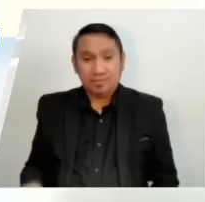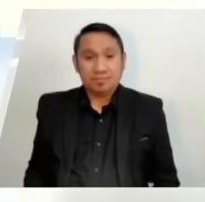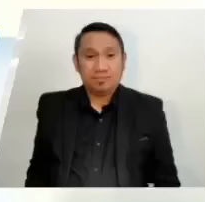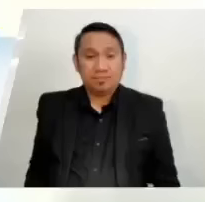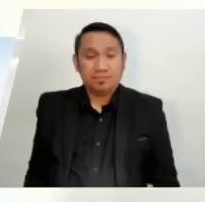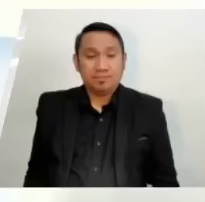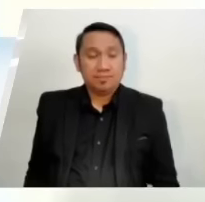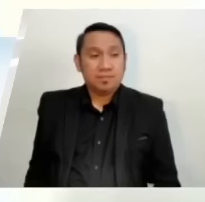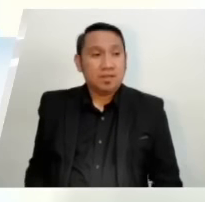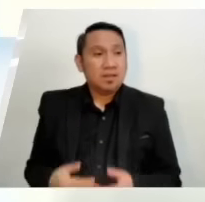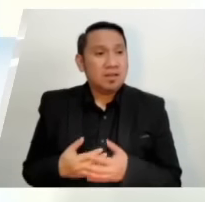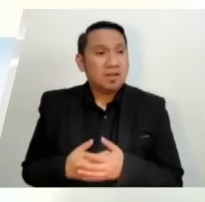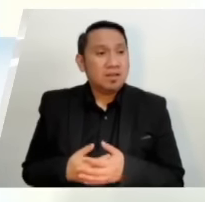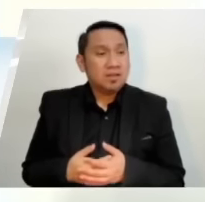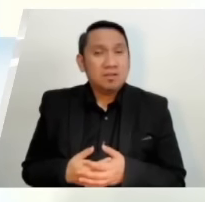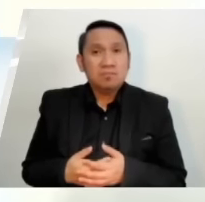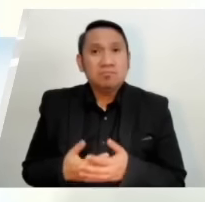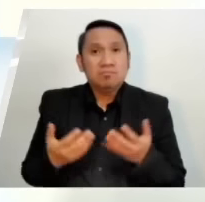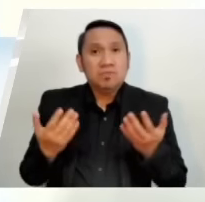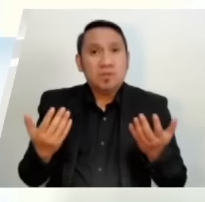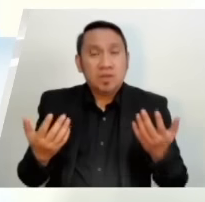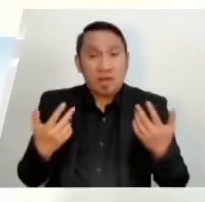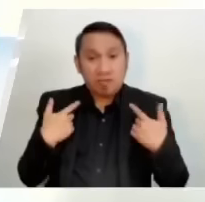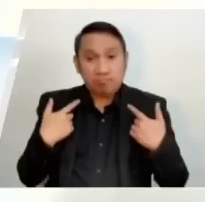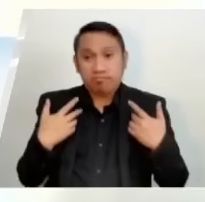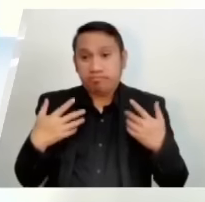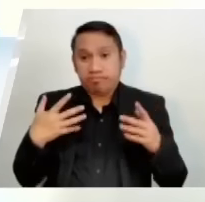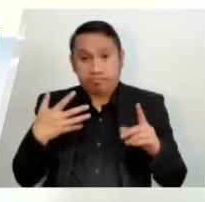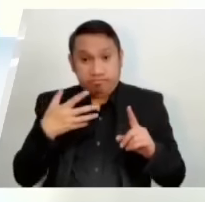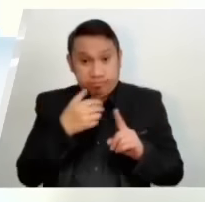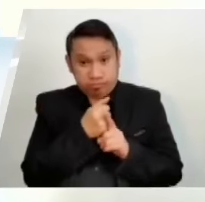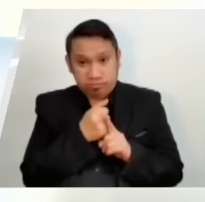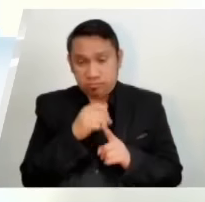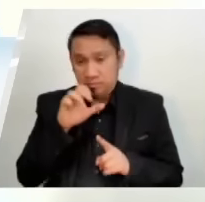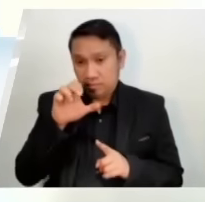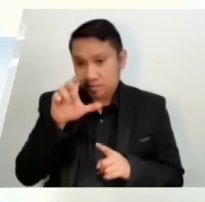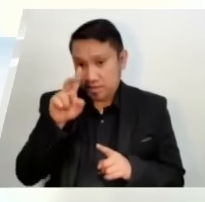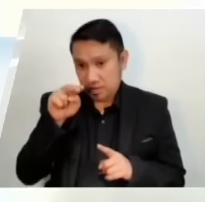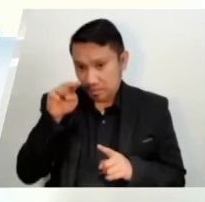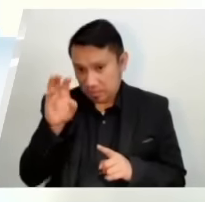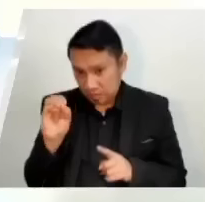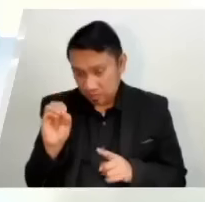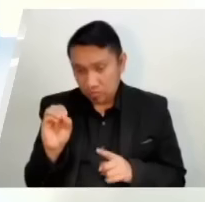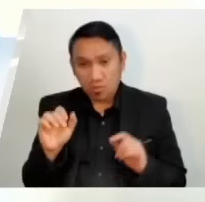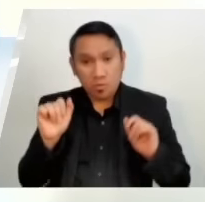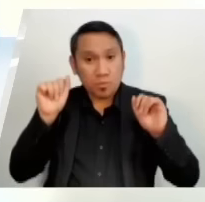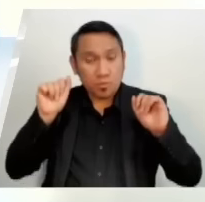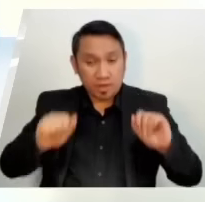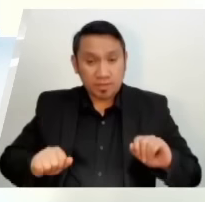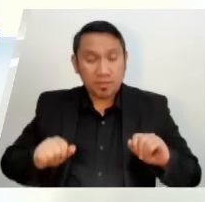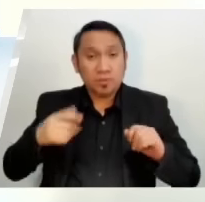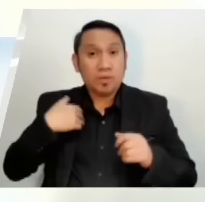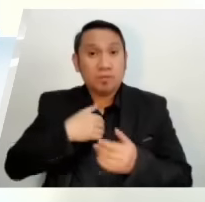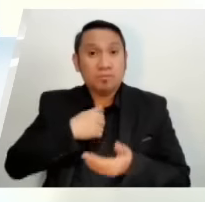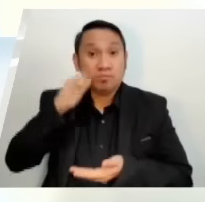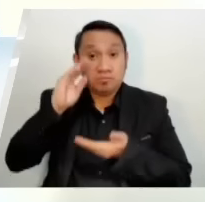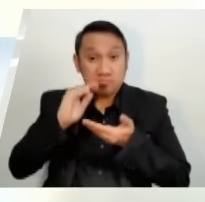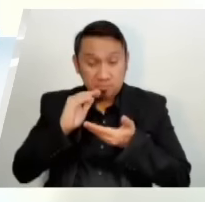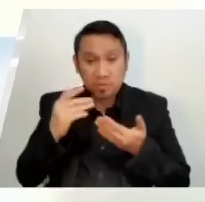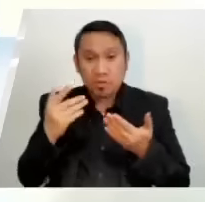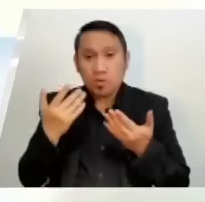yung pagtama ng El Niño sa atin, baka i-reduce natin yan. At ginagawa natin to